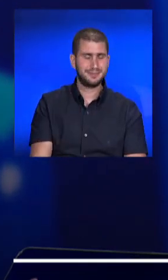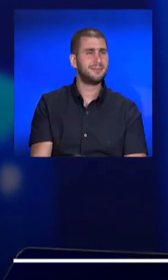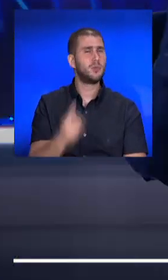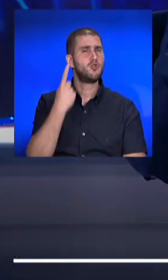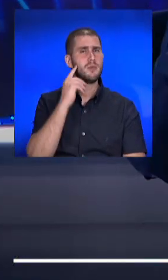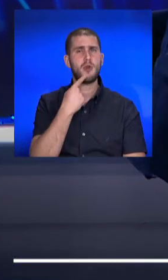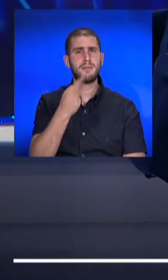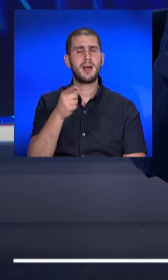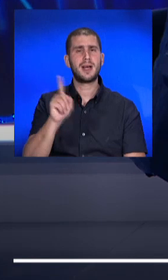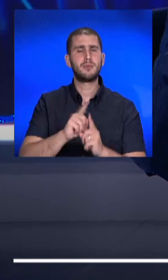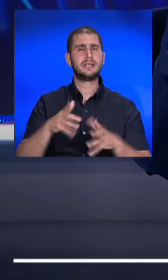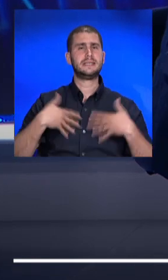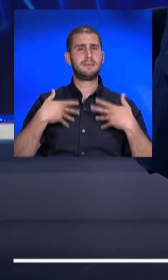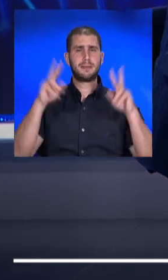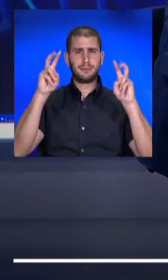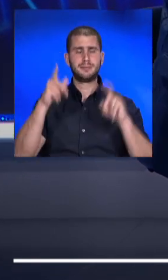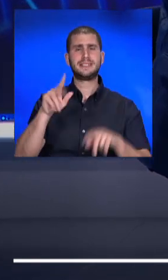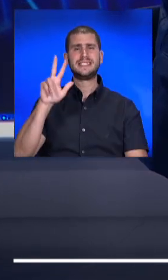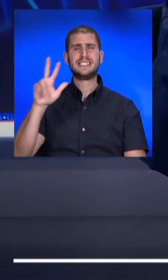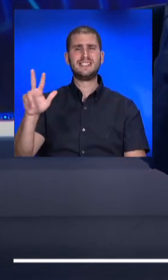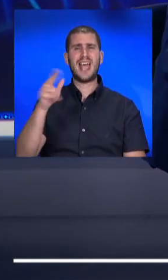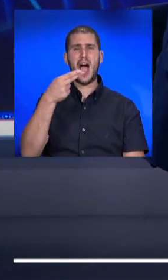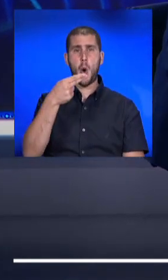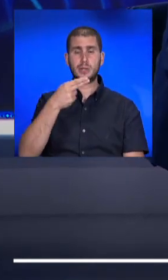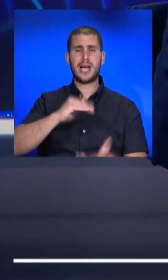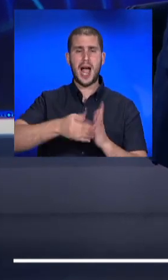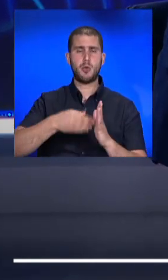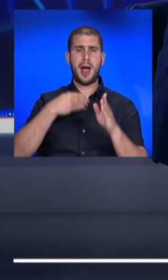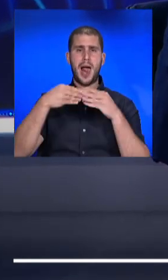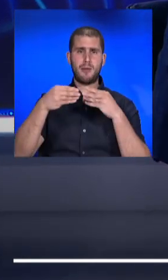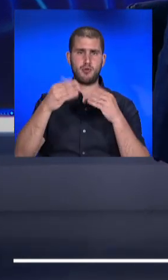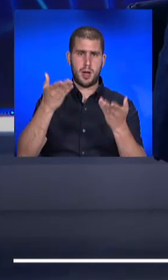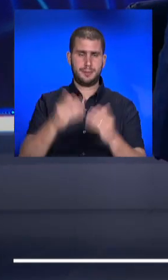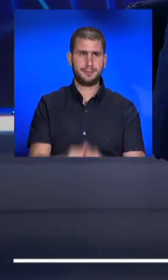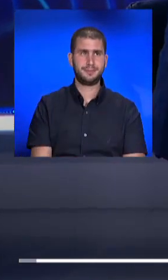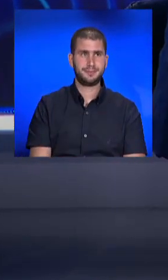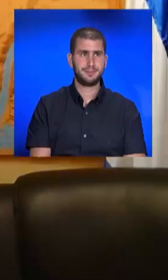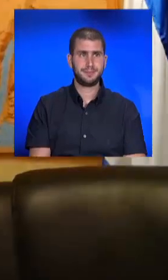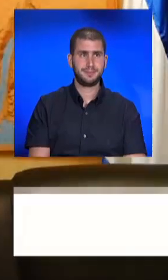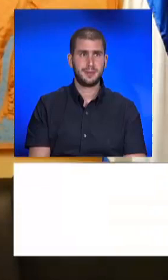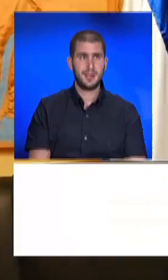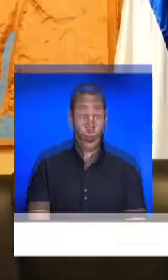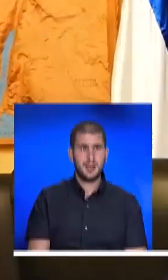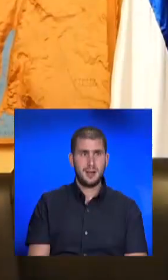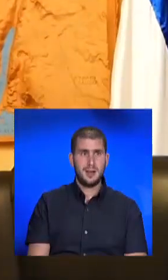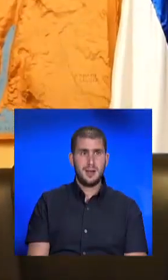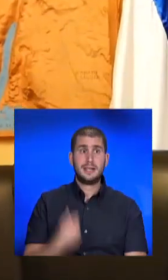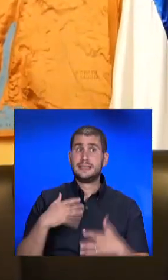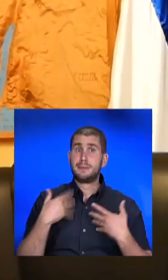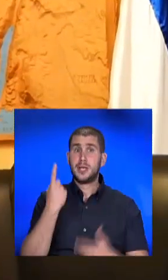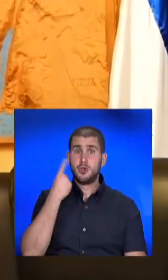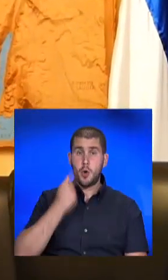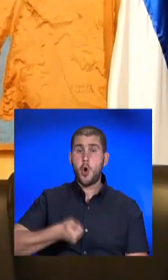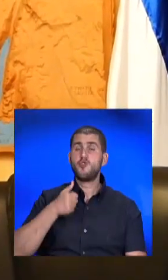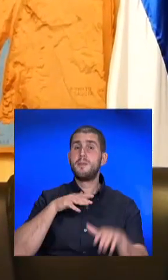חתן השמחה, צביקה האוזר, חתום על הפשרה הערב. שמחתי לשמוע שראש